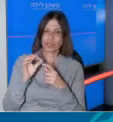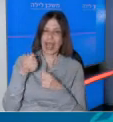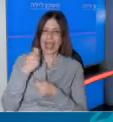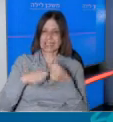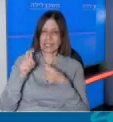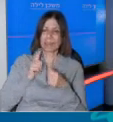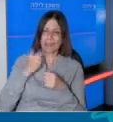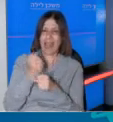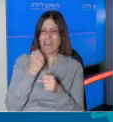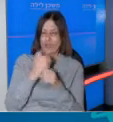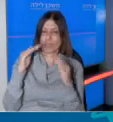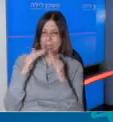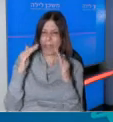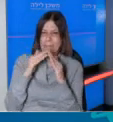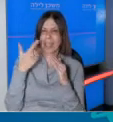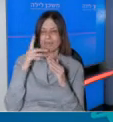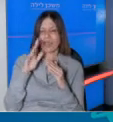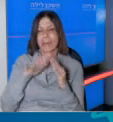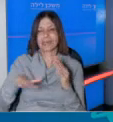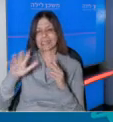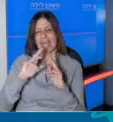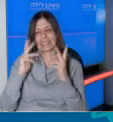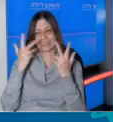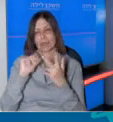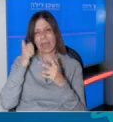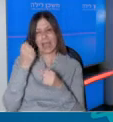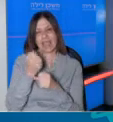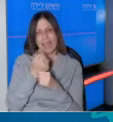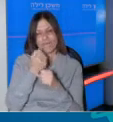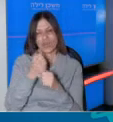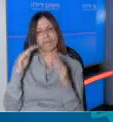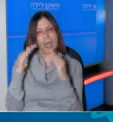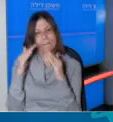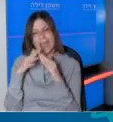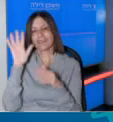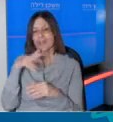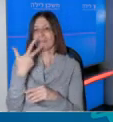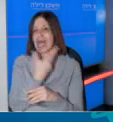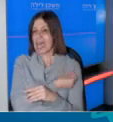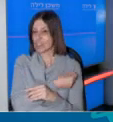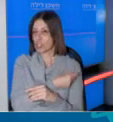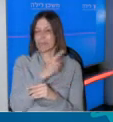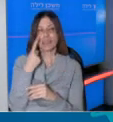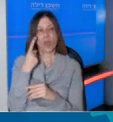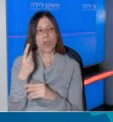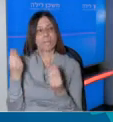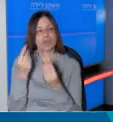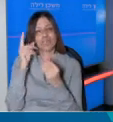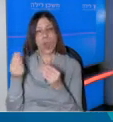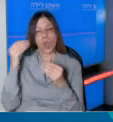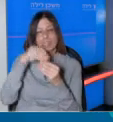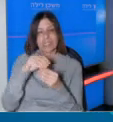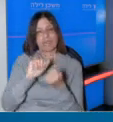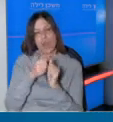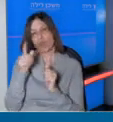וממחר 50% מהמגזר הציבורי לעבוד מהבית, וחיסונים כמובן, אתה רואה משהו צורך להוסיף, או זה הדבר